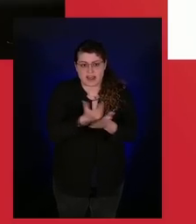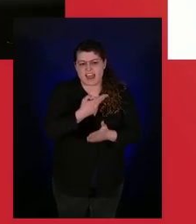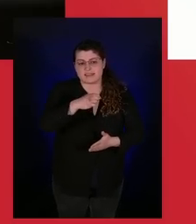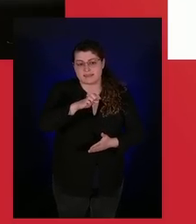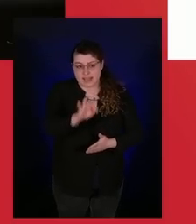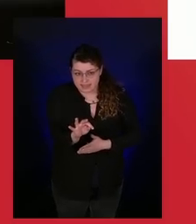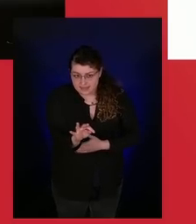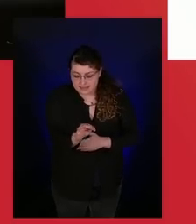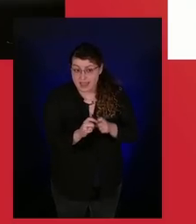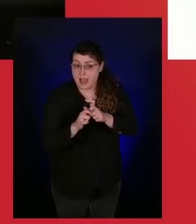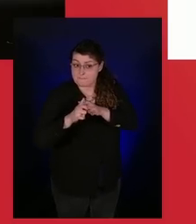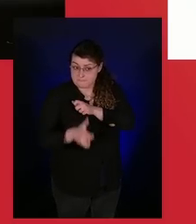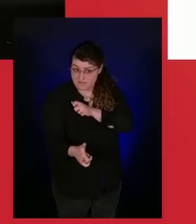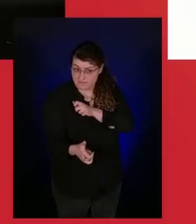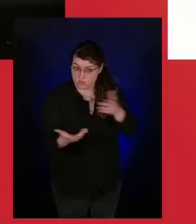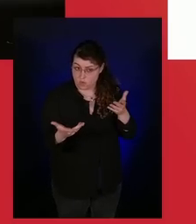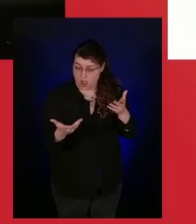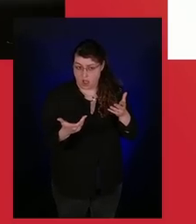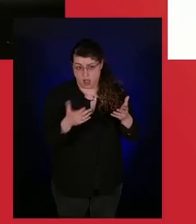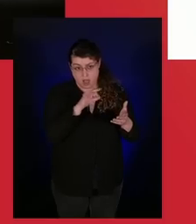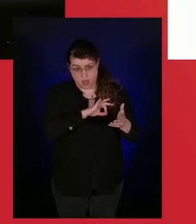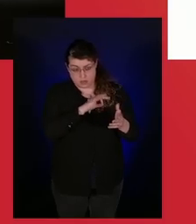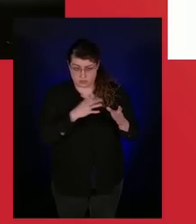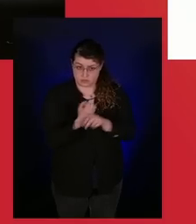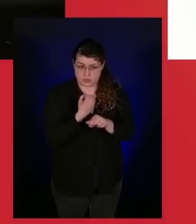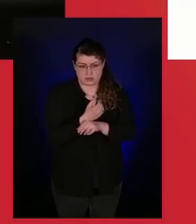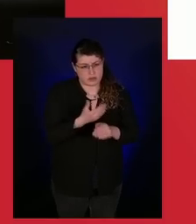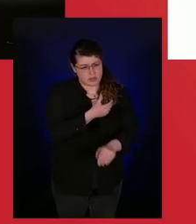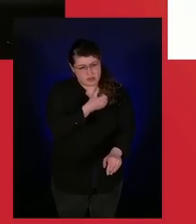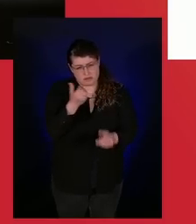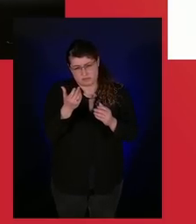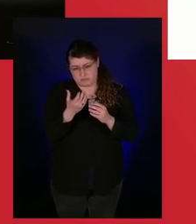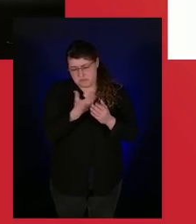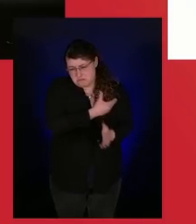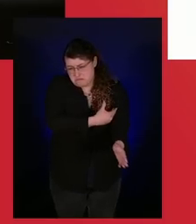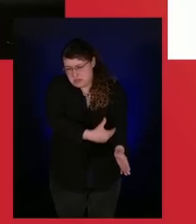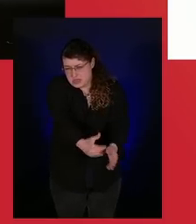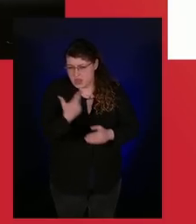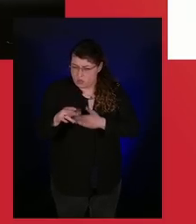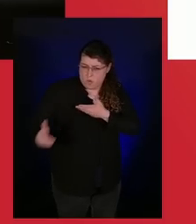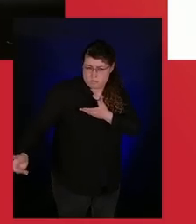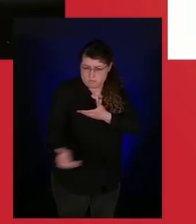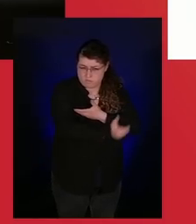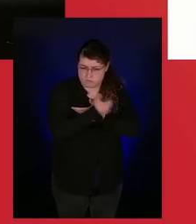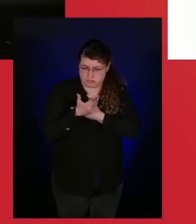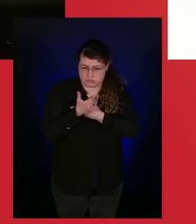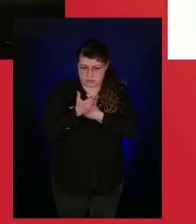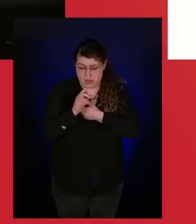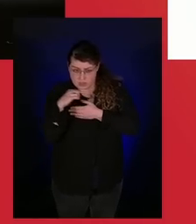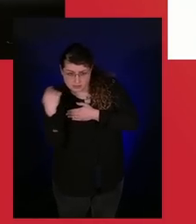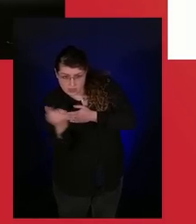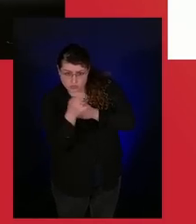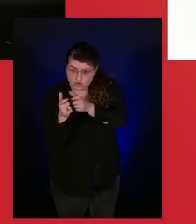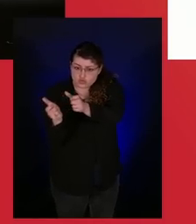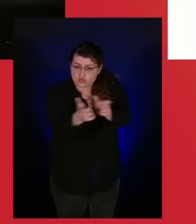pour conséquence une recette de plusieurs millions d'euros pour le FNI et de sommes conséquentes dans chacune des